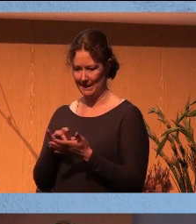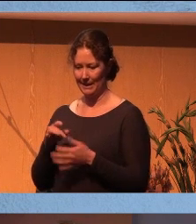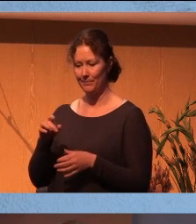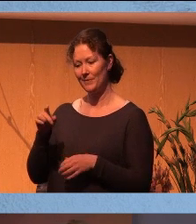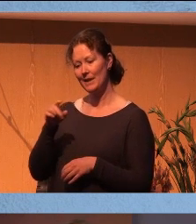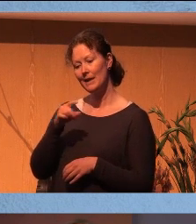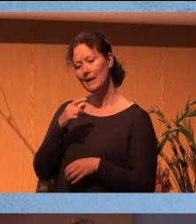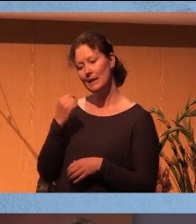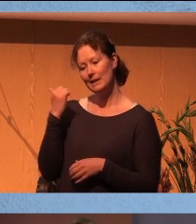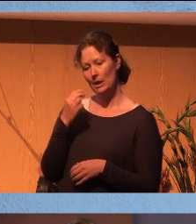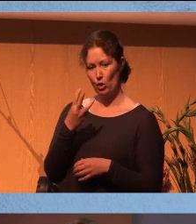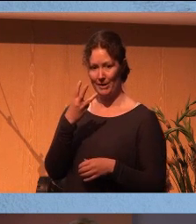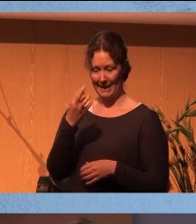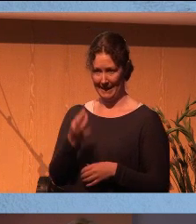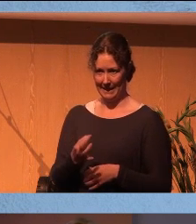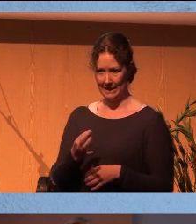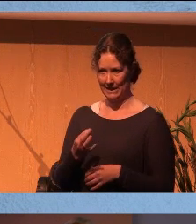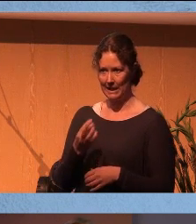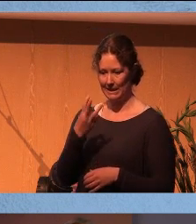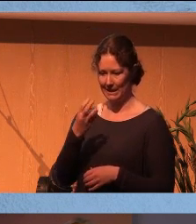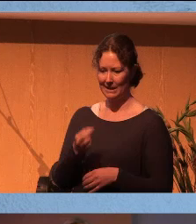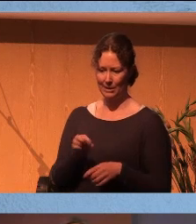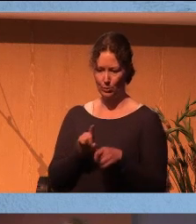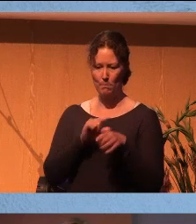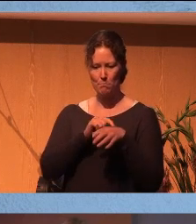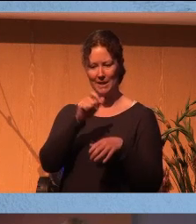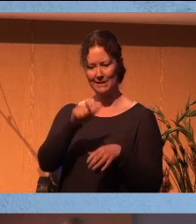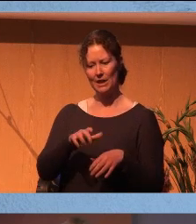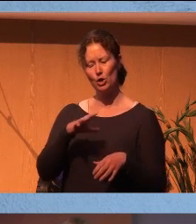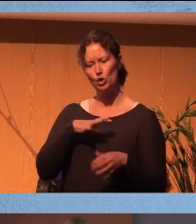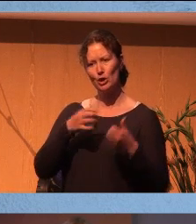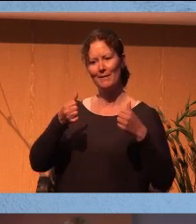Den gjør nemlig de tre tingene som pasienter synes vanskeligst når det gjelder å tilegne seg